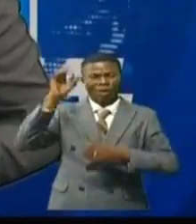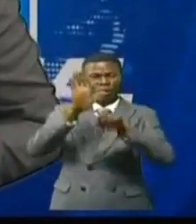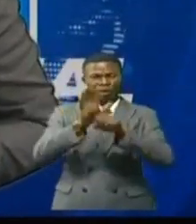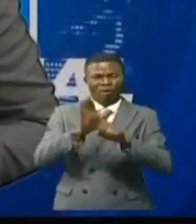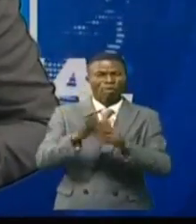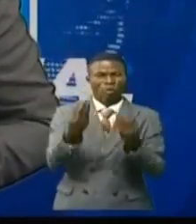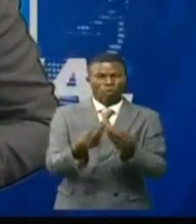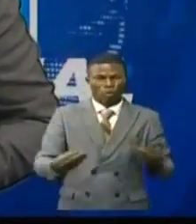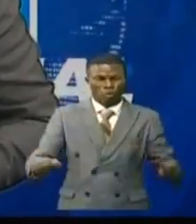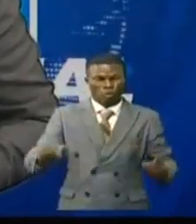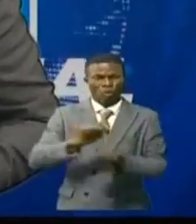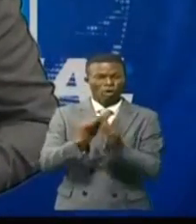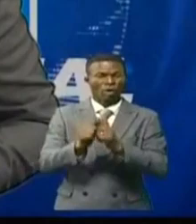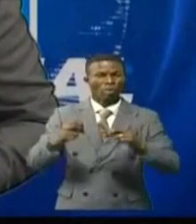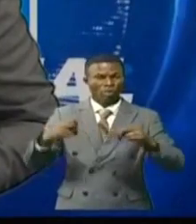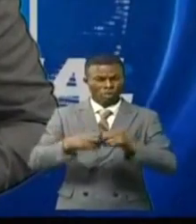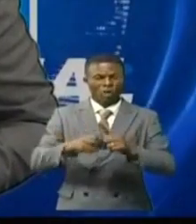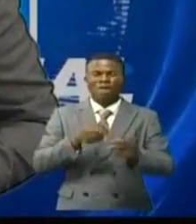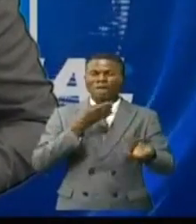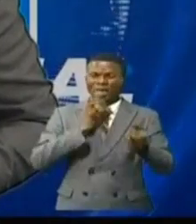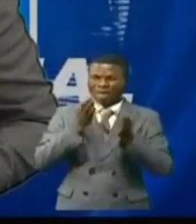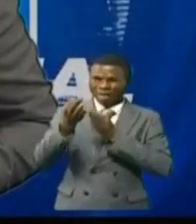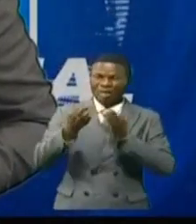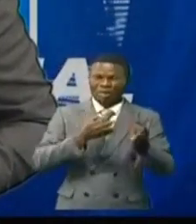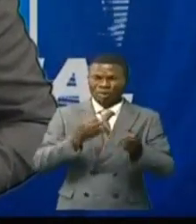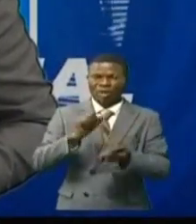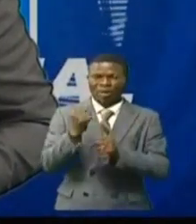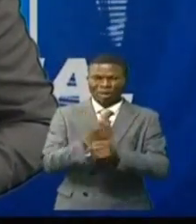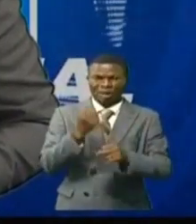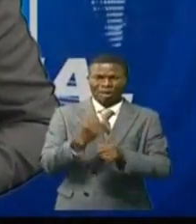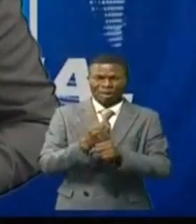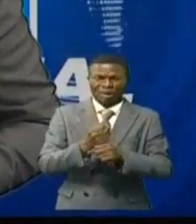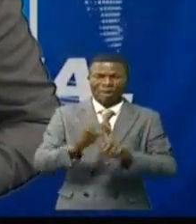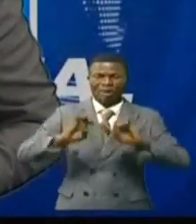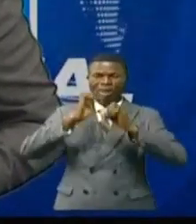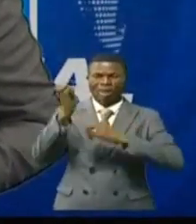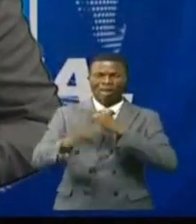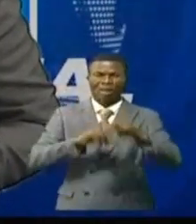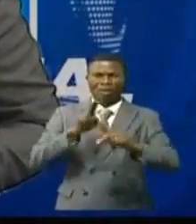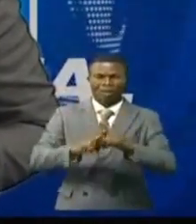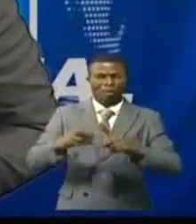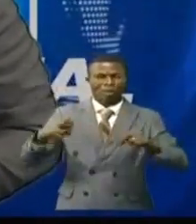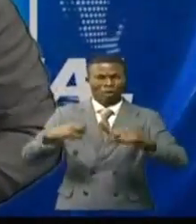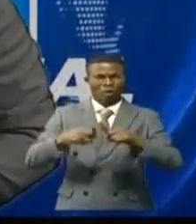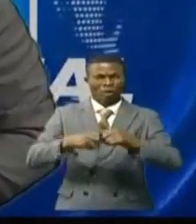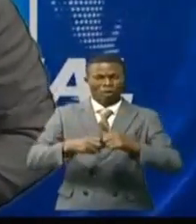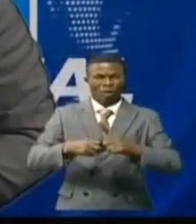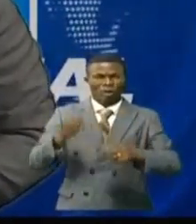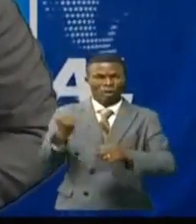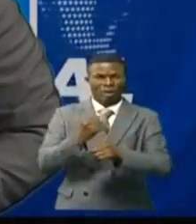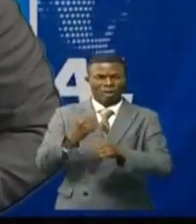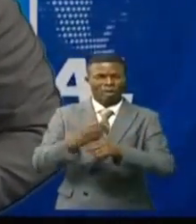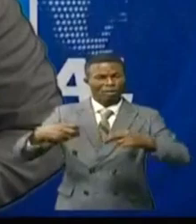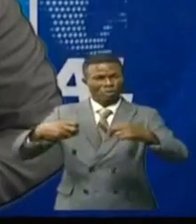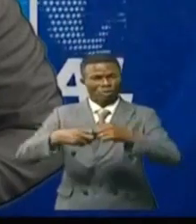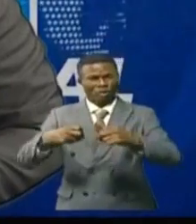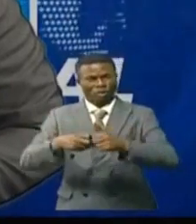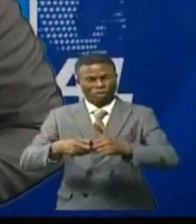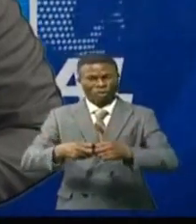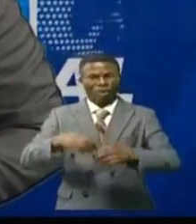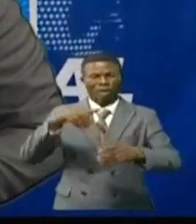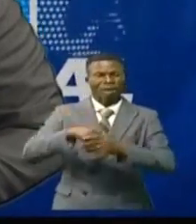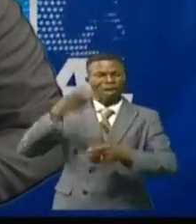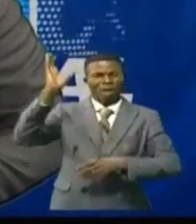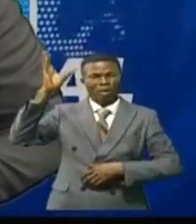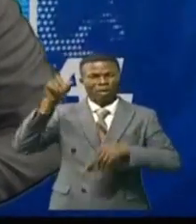autres solutions énergétiques ont été exposées pendant les travaux par l'Agence nationale d'électrification des services énergétiques en milieu